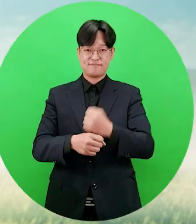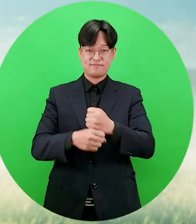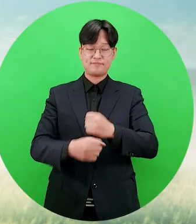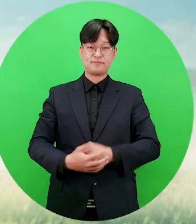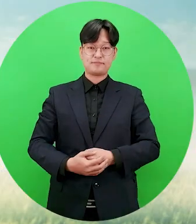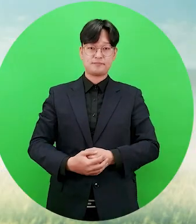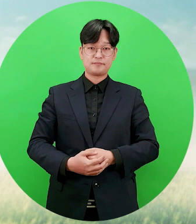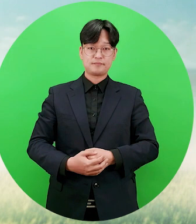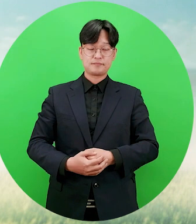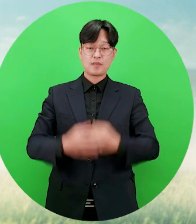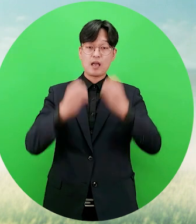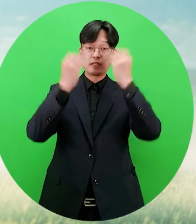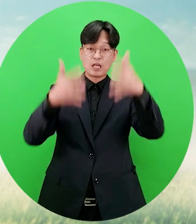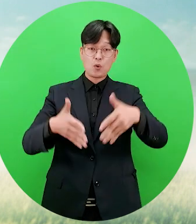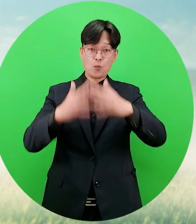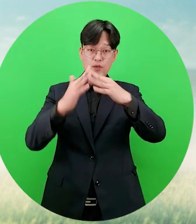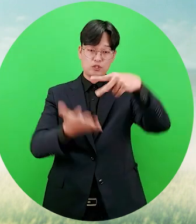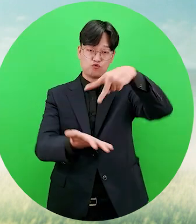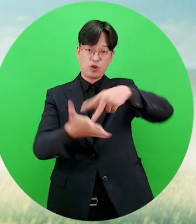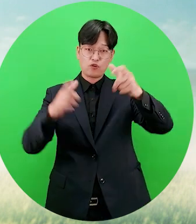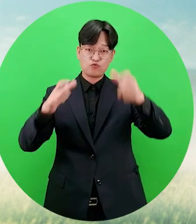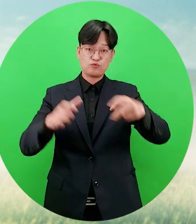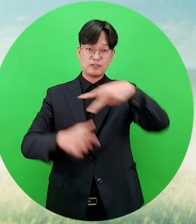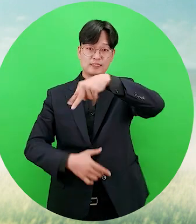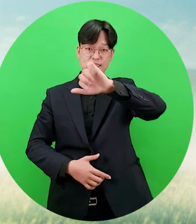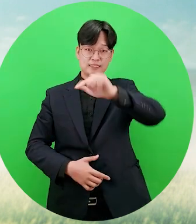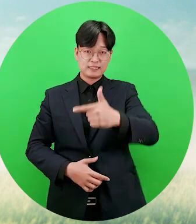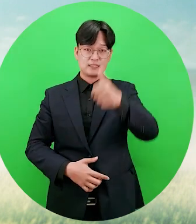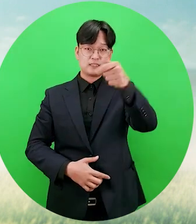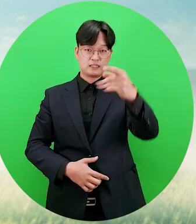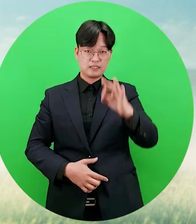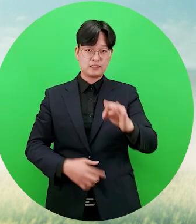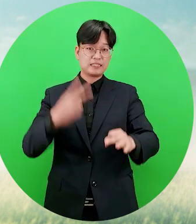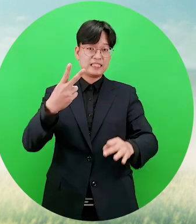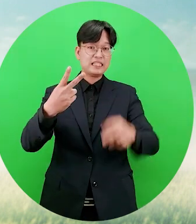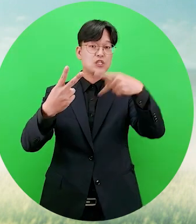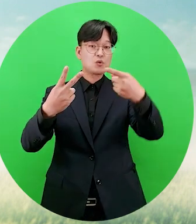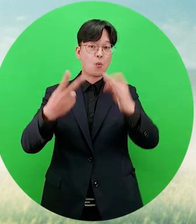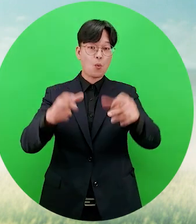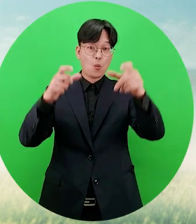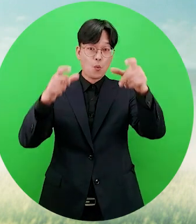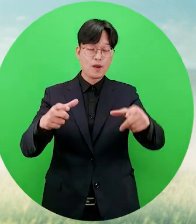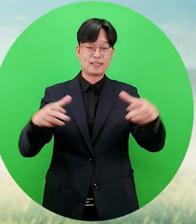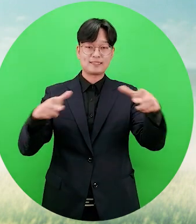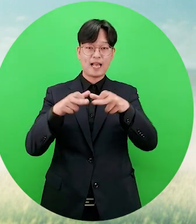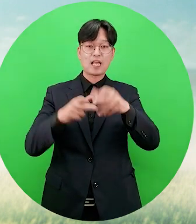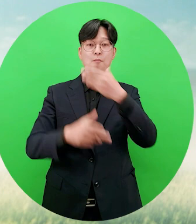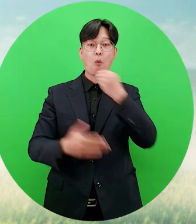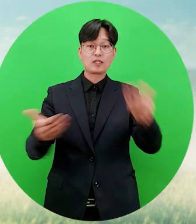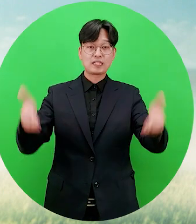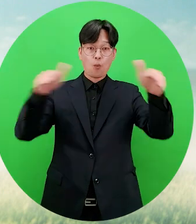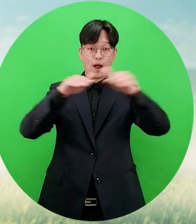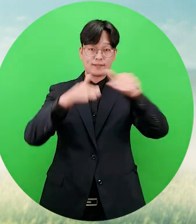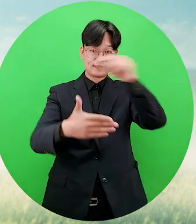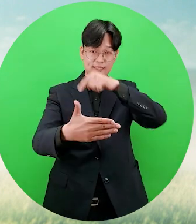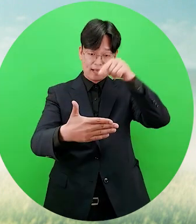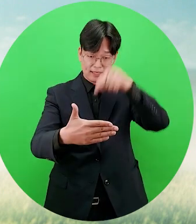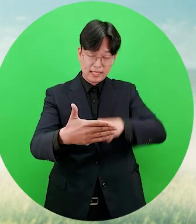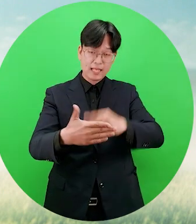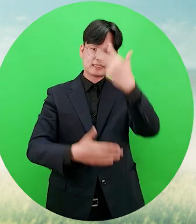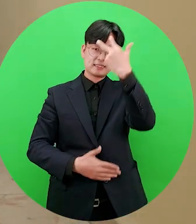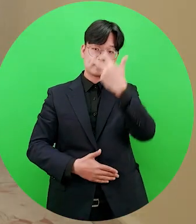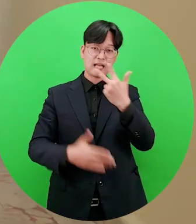신축 예정인 수정구 신흥이동 주택재개발 정비사업구역 장애인 복지관 내에는